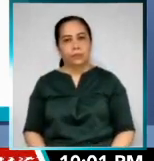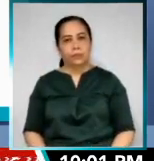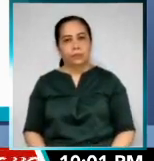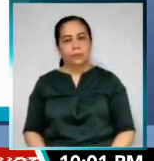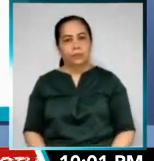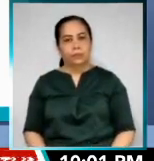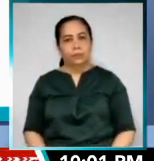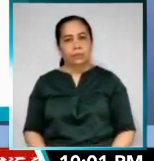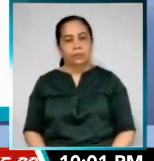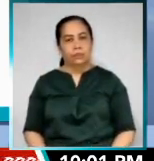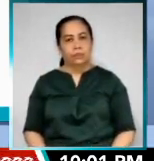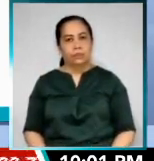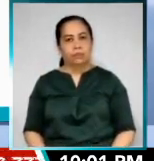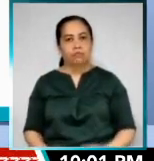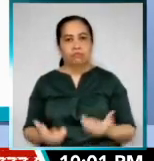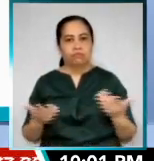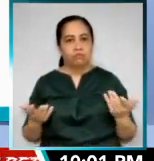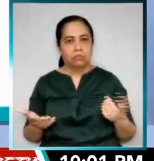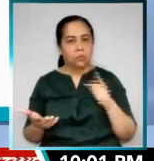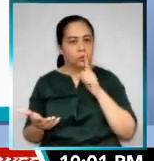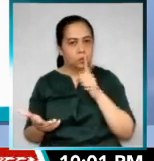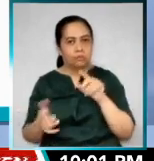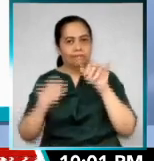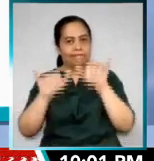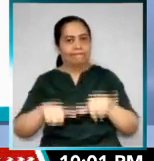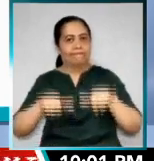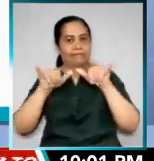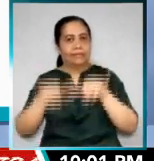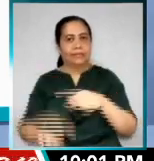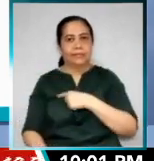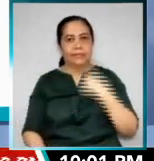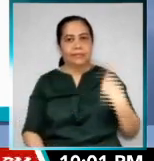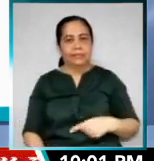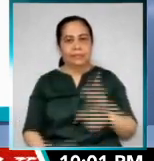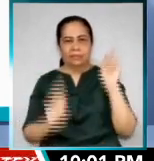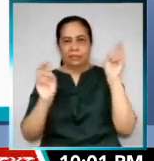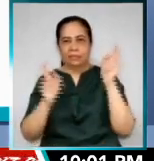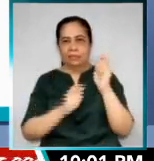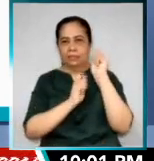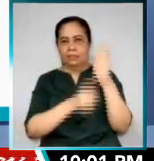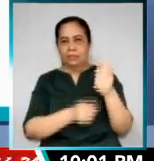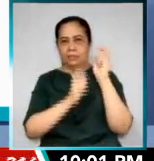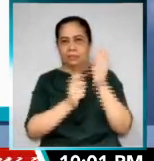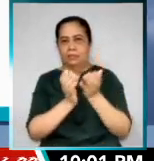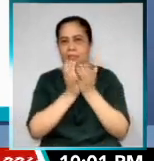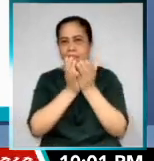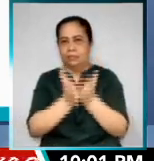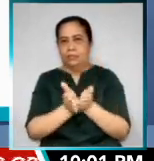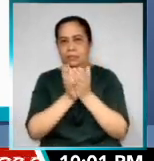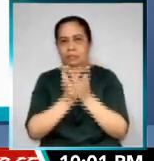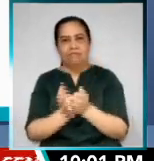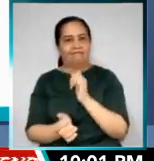andyan pa ang mga Chinese fishing boats, hindi pa rin sila umaalis.